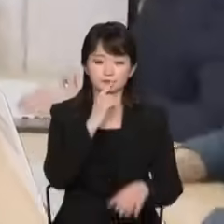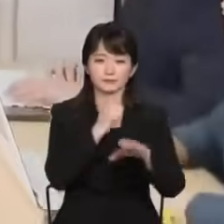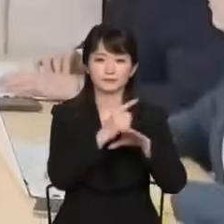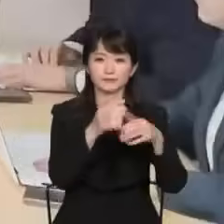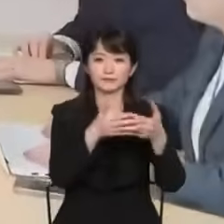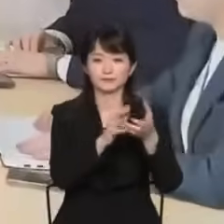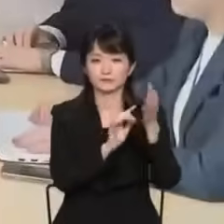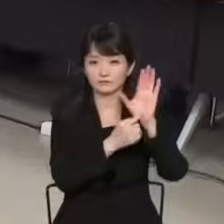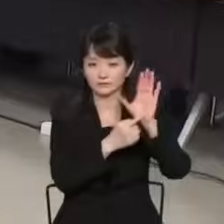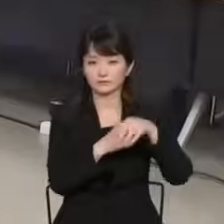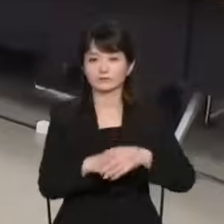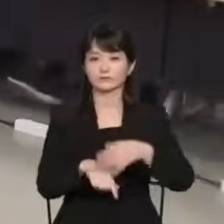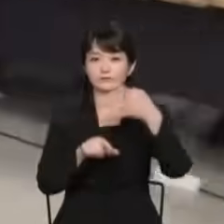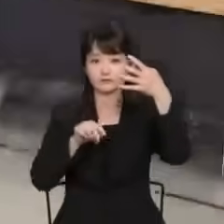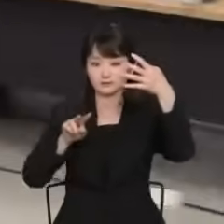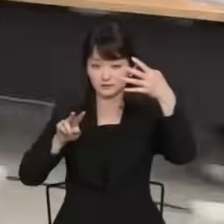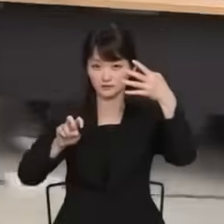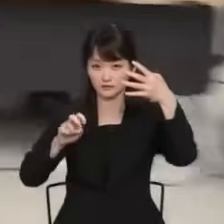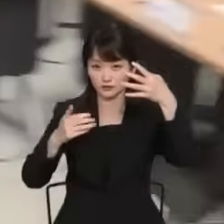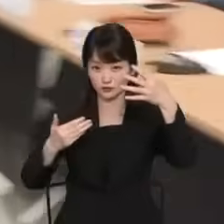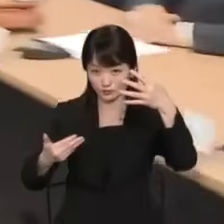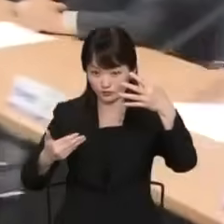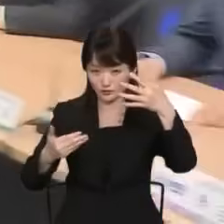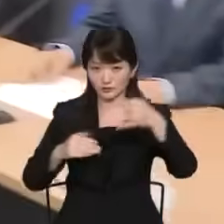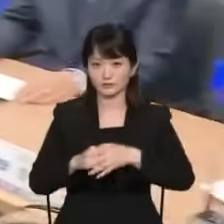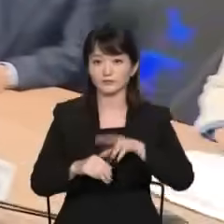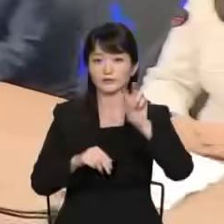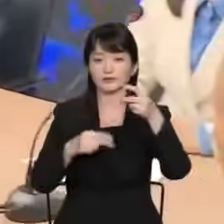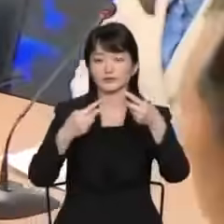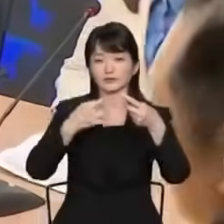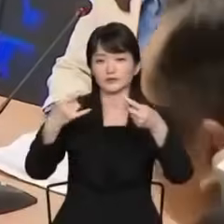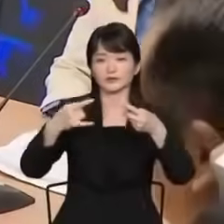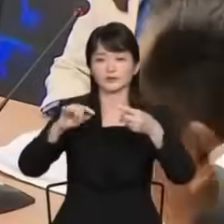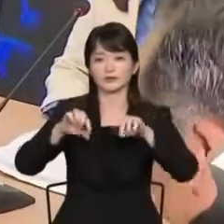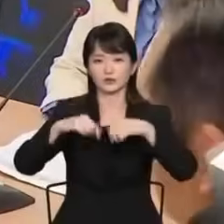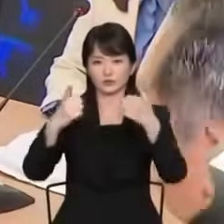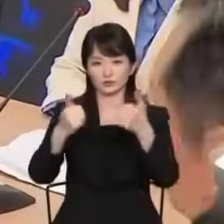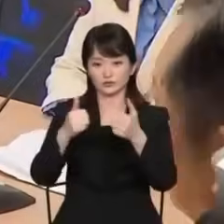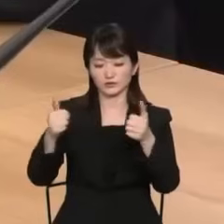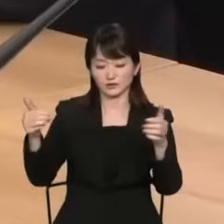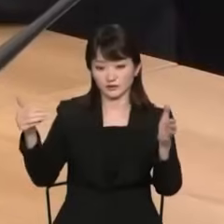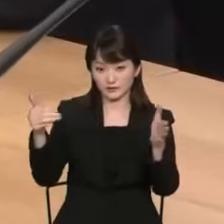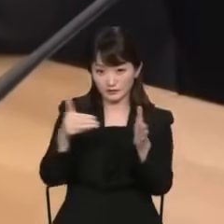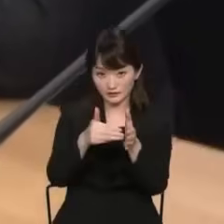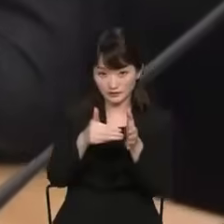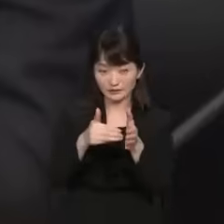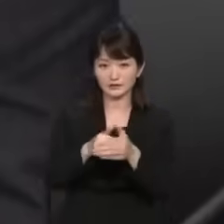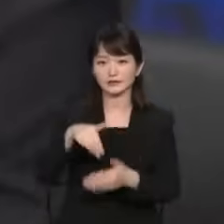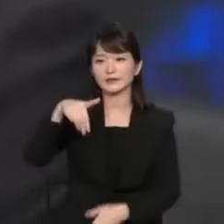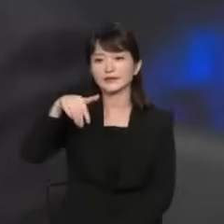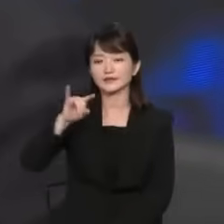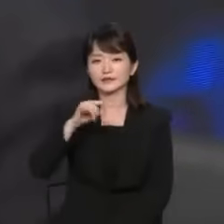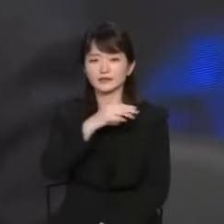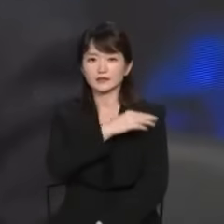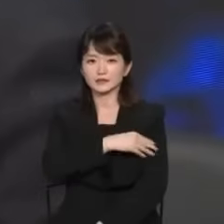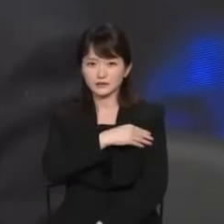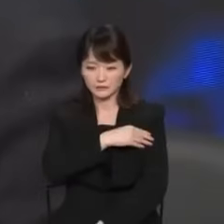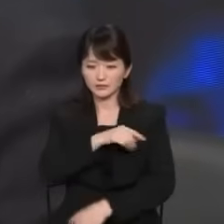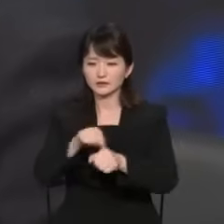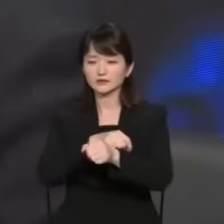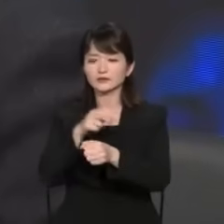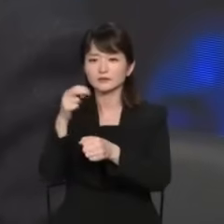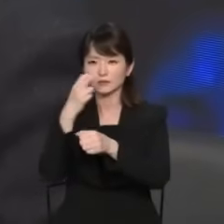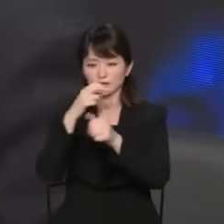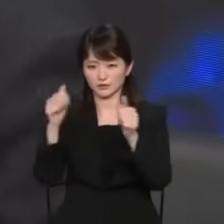더불어민주당이 다음 달 29일 마무리되는 21대 국회 임기 내에 최상병 특검법을 처리하겠다는 뜻을 다시